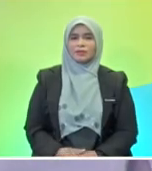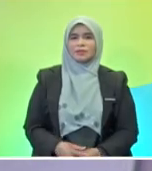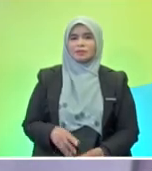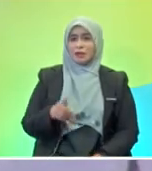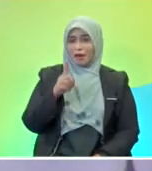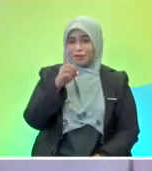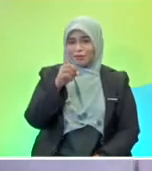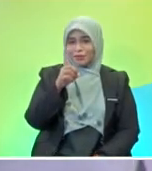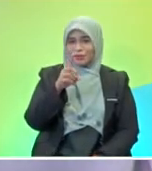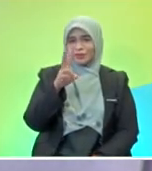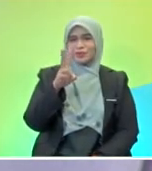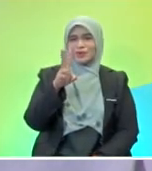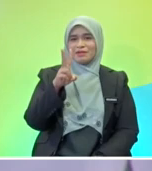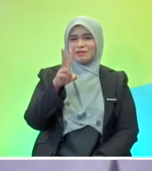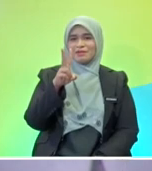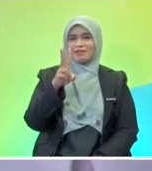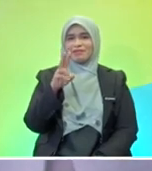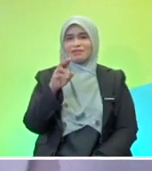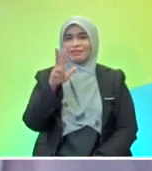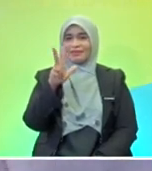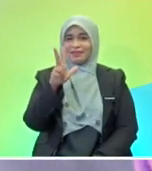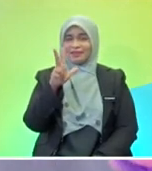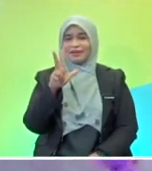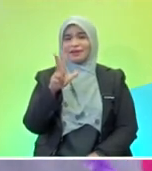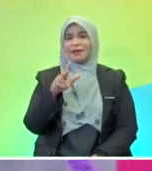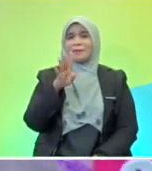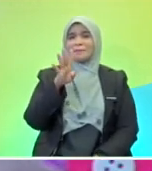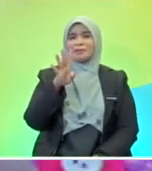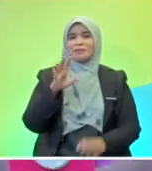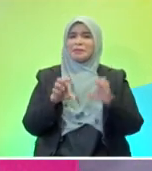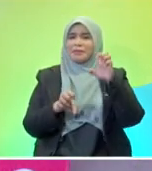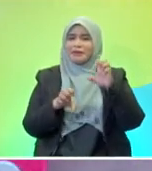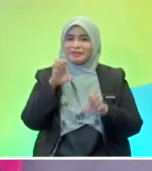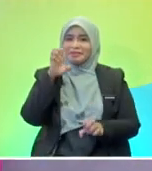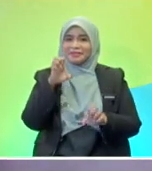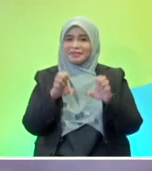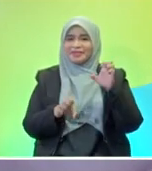Satu, dua, tiga, empat ya.